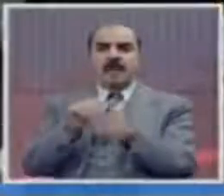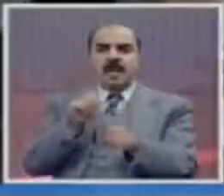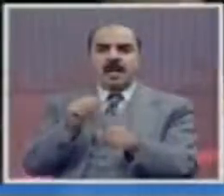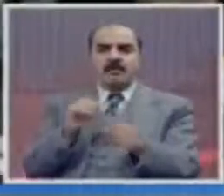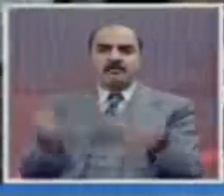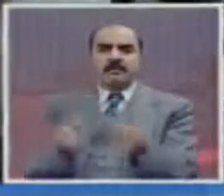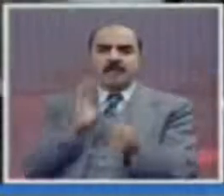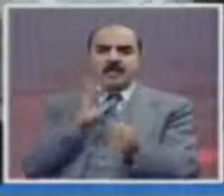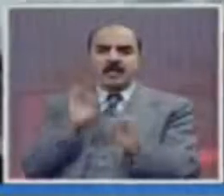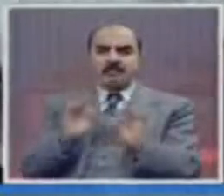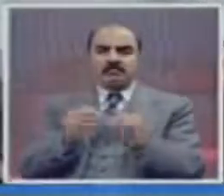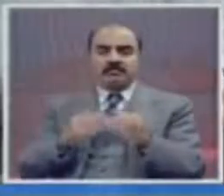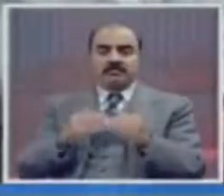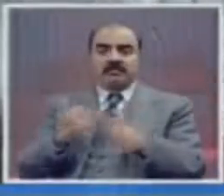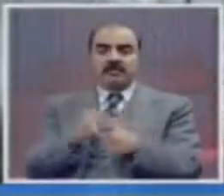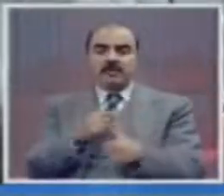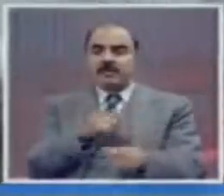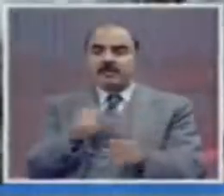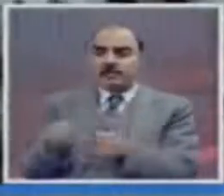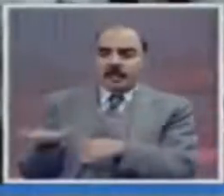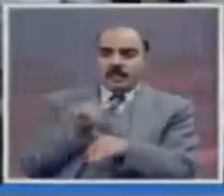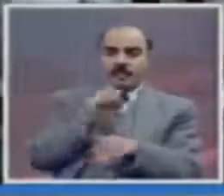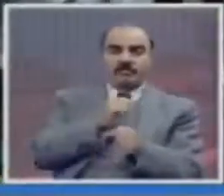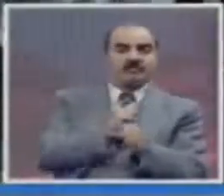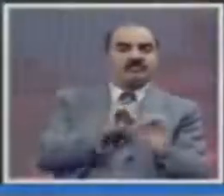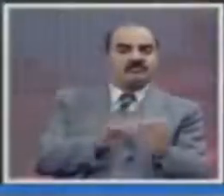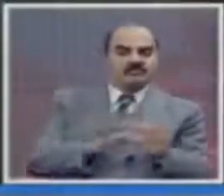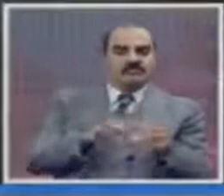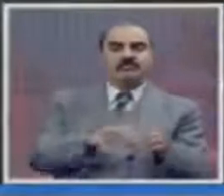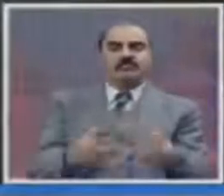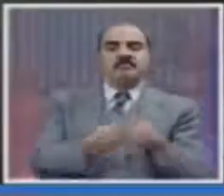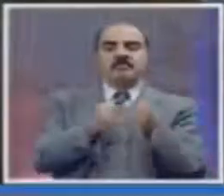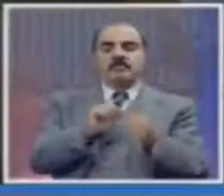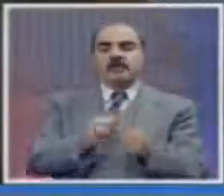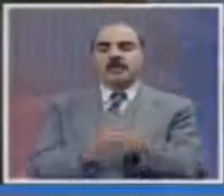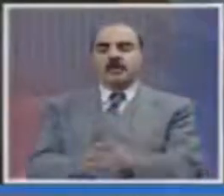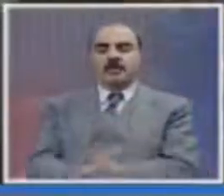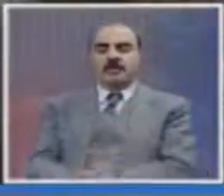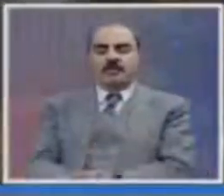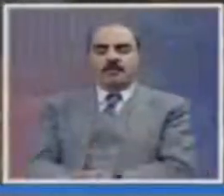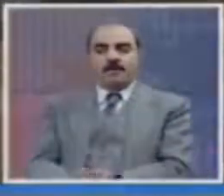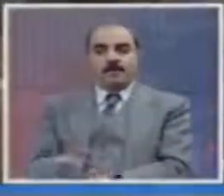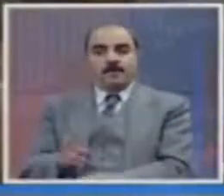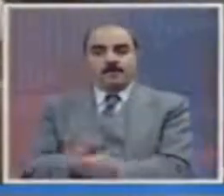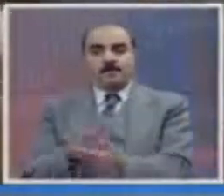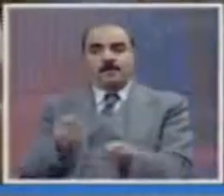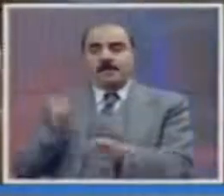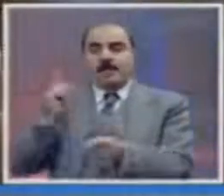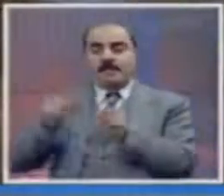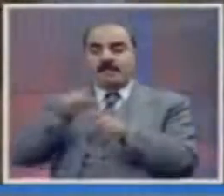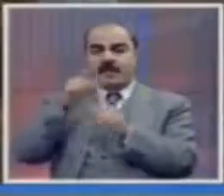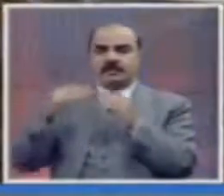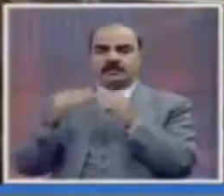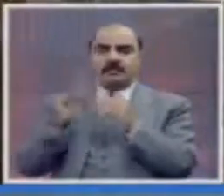دراسية تواكب احتياجات سوق العمل وتنمية الإقليم في محيط الجامعة، إلى جانب تطبيق المعايير العالمية